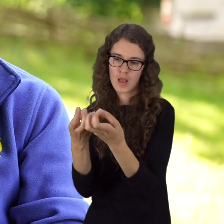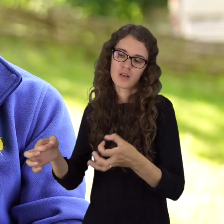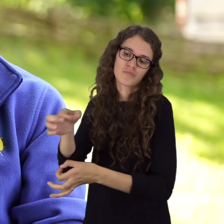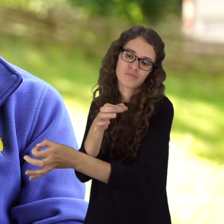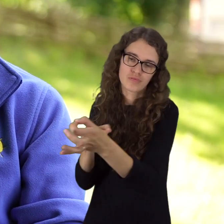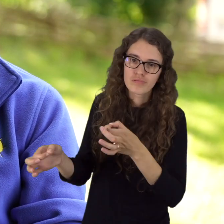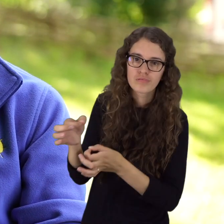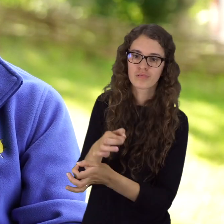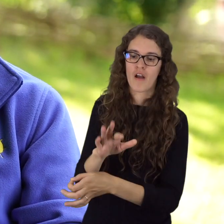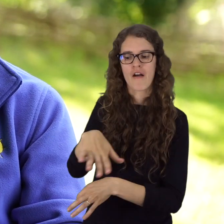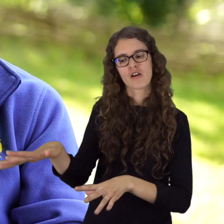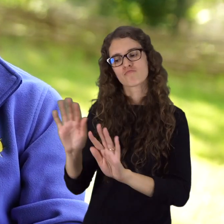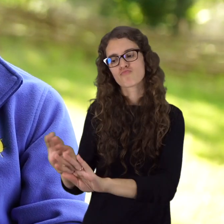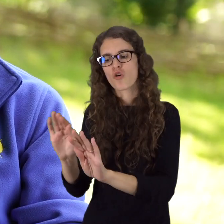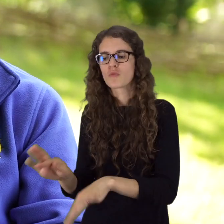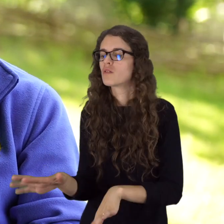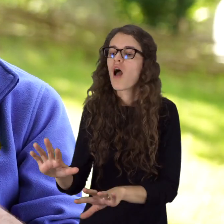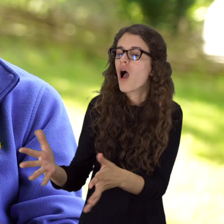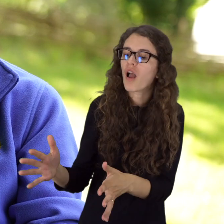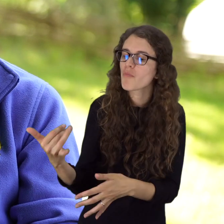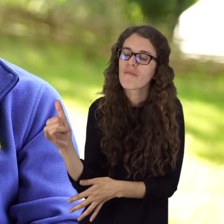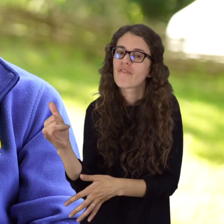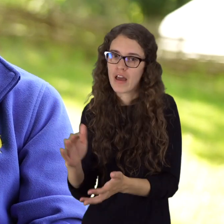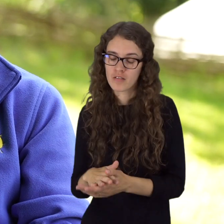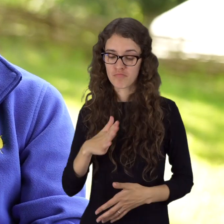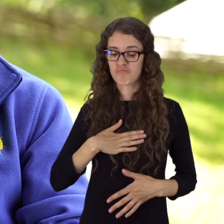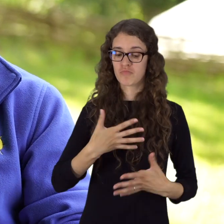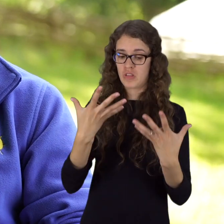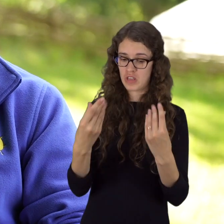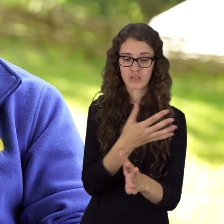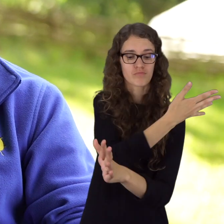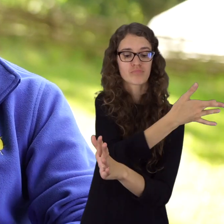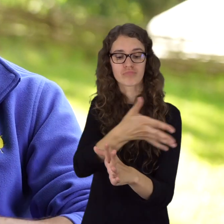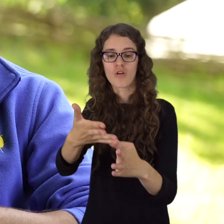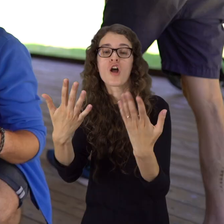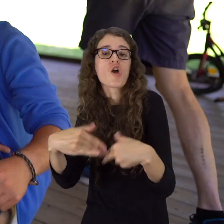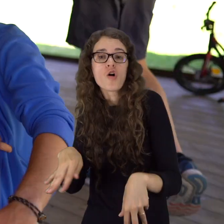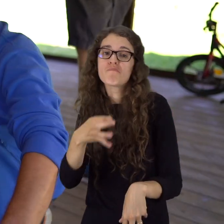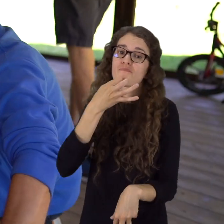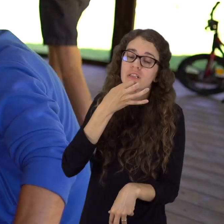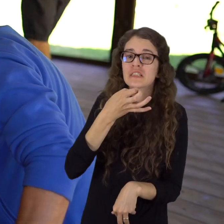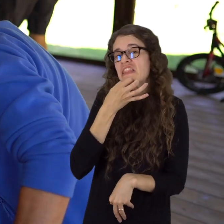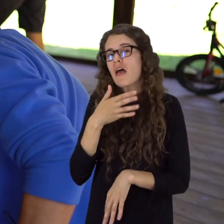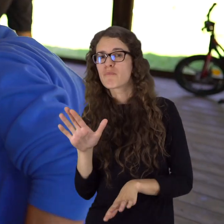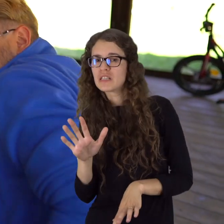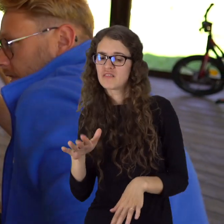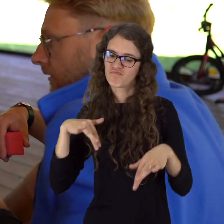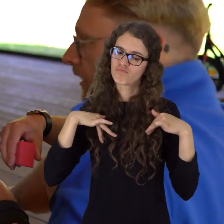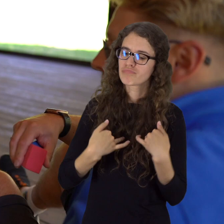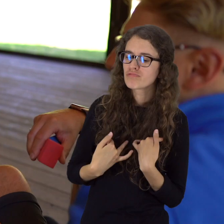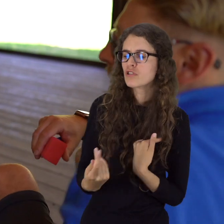mokydamiesi reflektuoti. Tiesiog reflektuoti, kaip mano diena praėjo, kas gal nelabai man patiko, gal kodėl aš